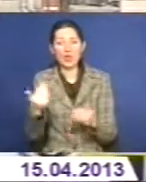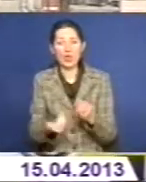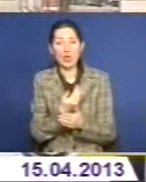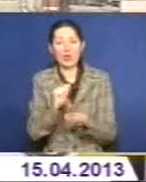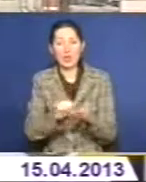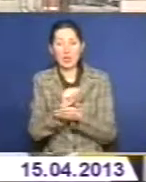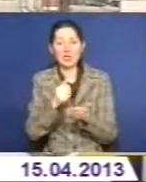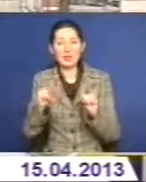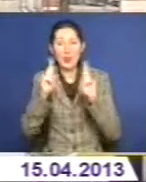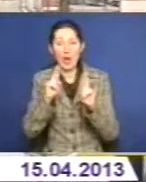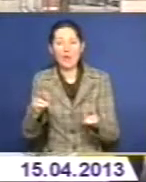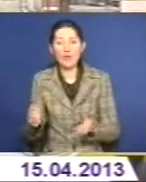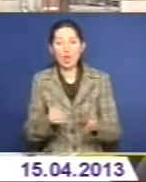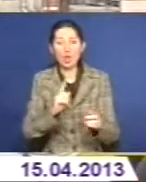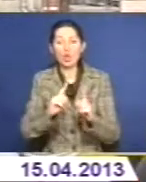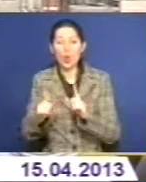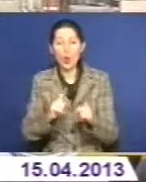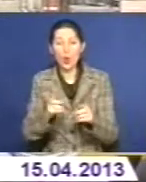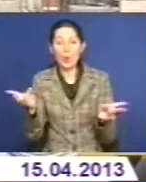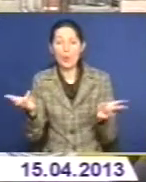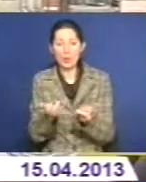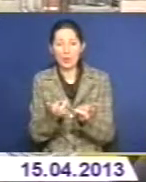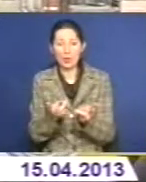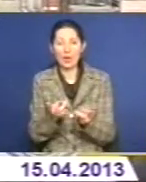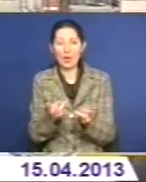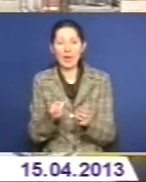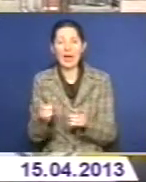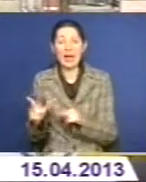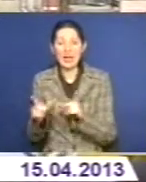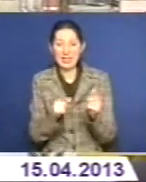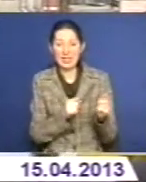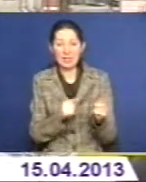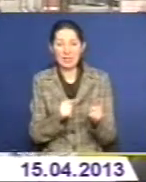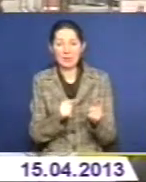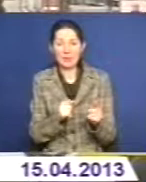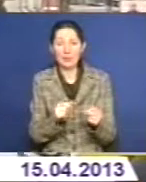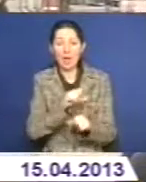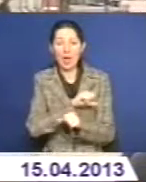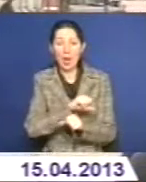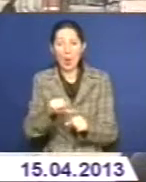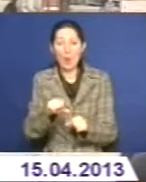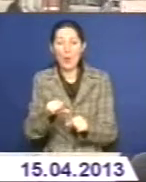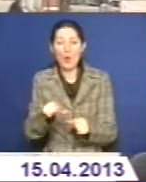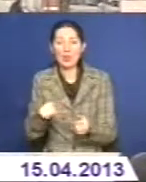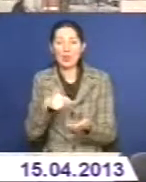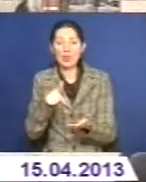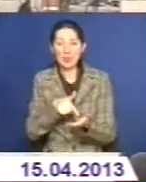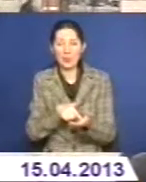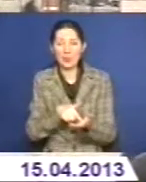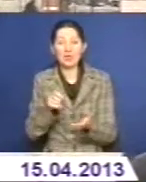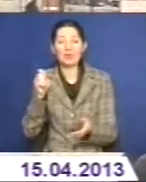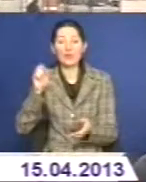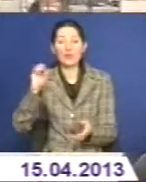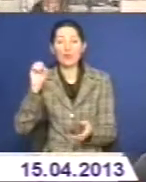редакції правил дорожнього руху потрібно, необхідно їздити з поза населеним пунктом з увімкненим